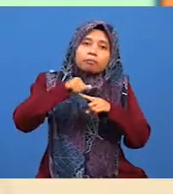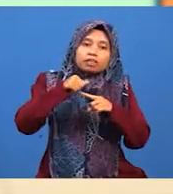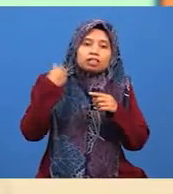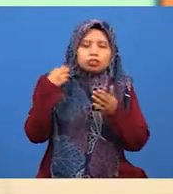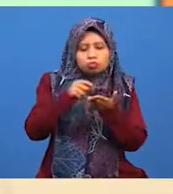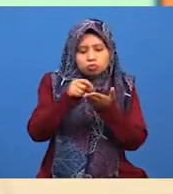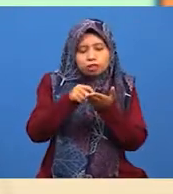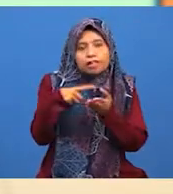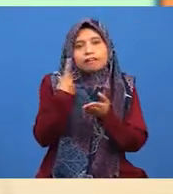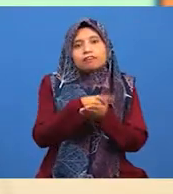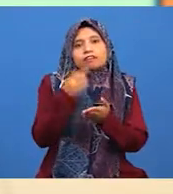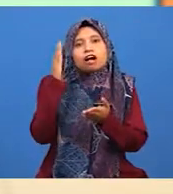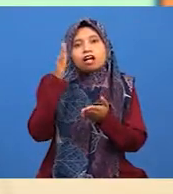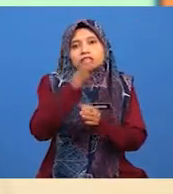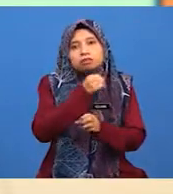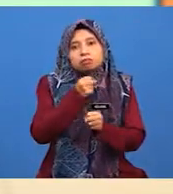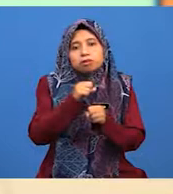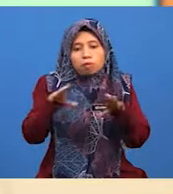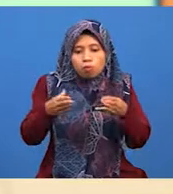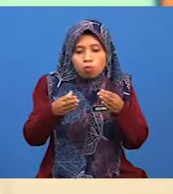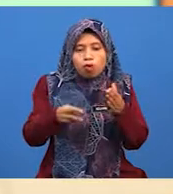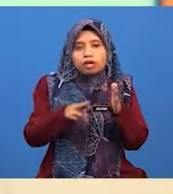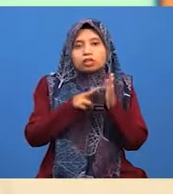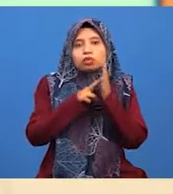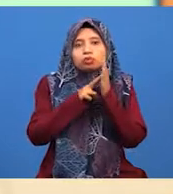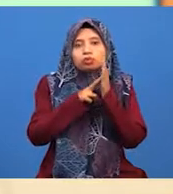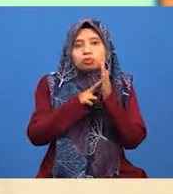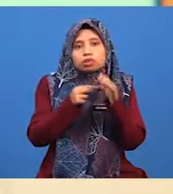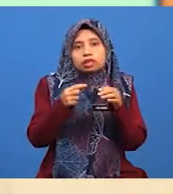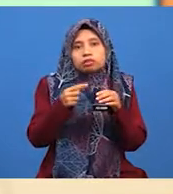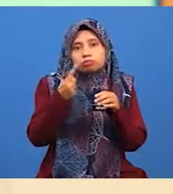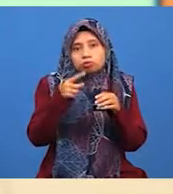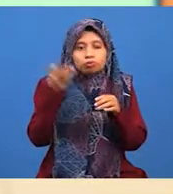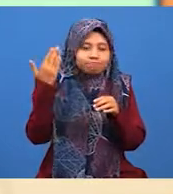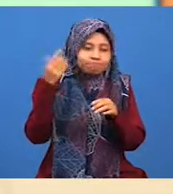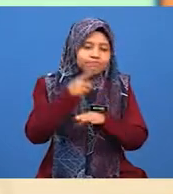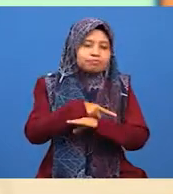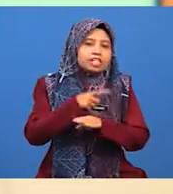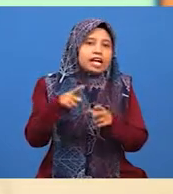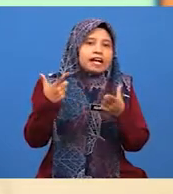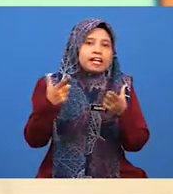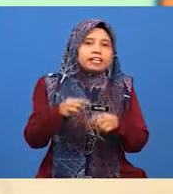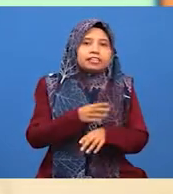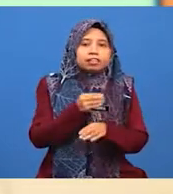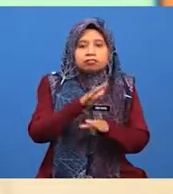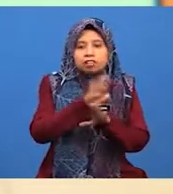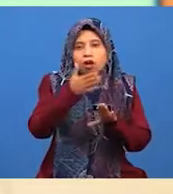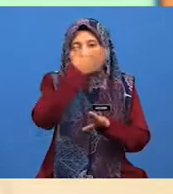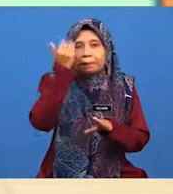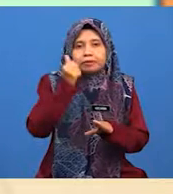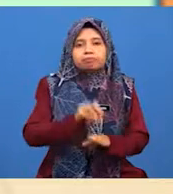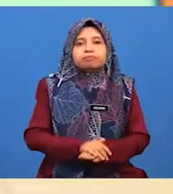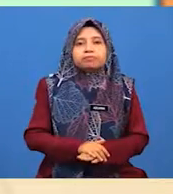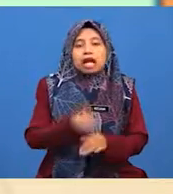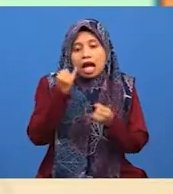catatan, kita akan dapat membuat rujukan di kemudian hari dan tidak mudah lupa.